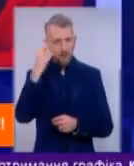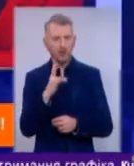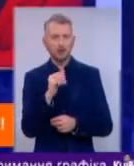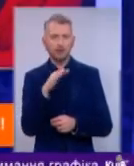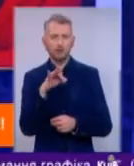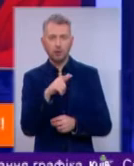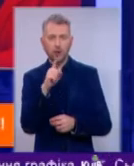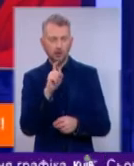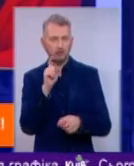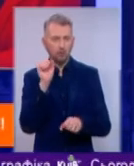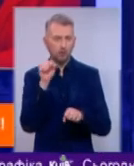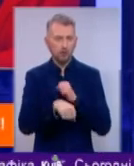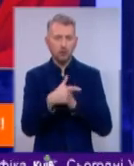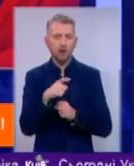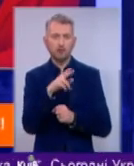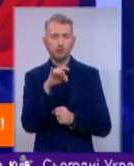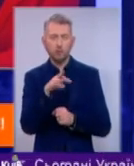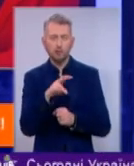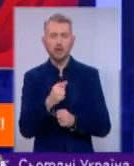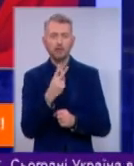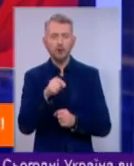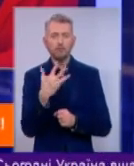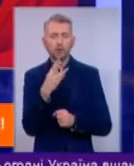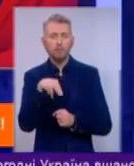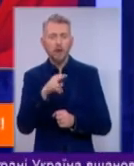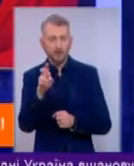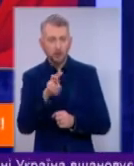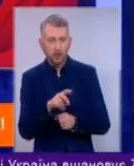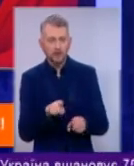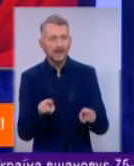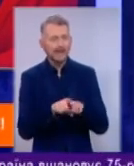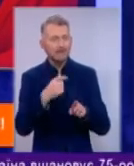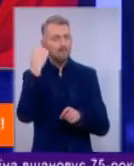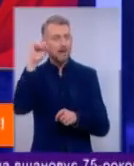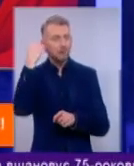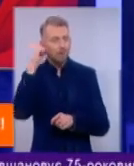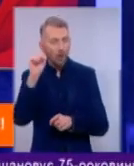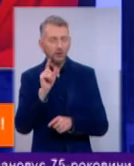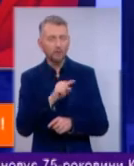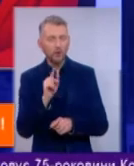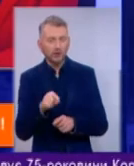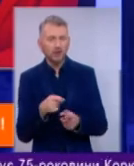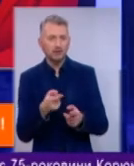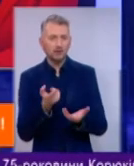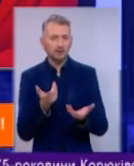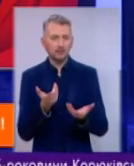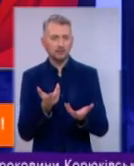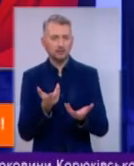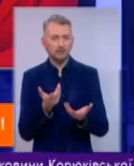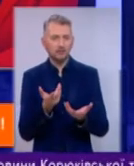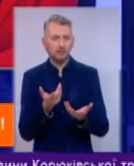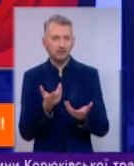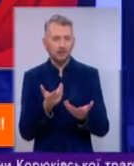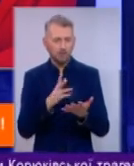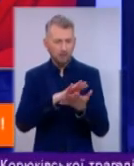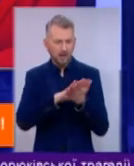«Нафтогаз» обіграв «Газпром» на 2,5 мільярди доларів. Саме отакі от перемоги, вони певним чином